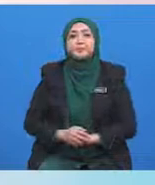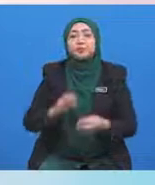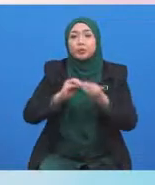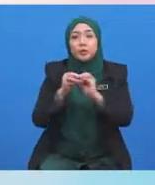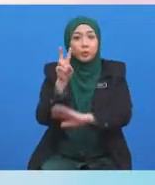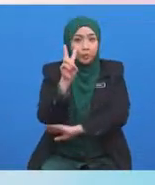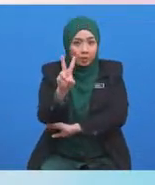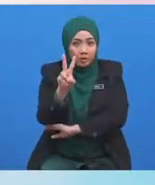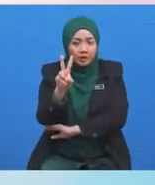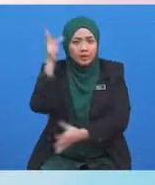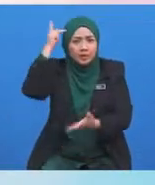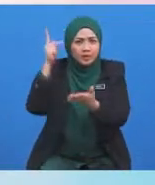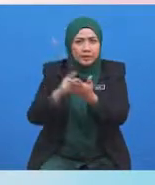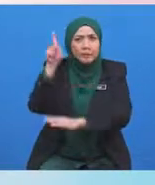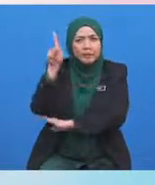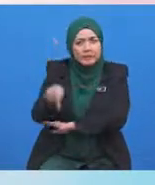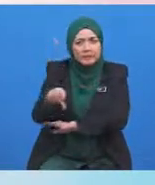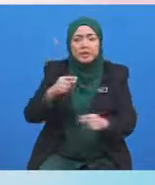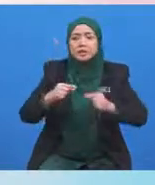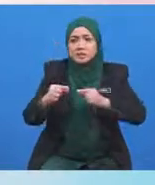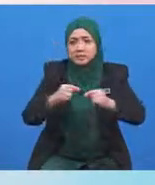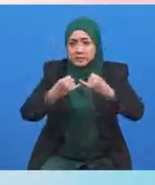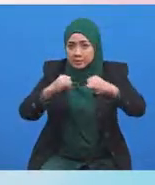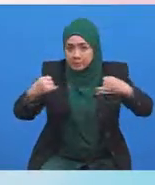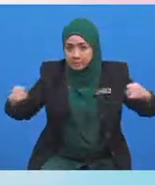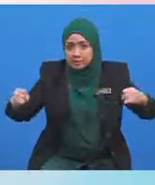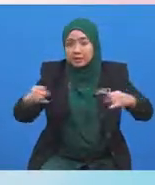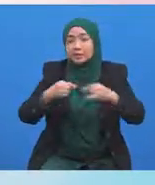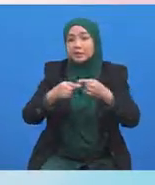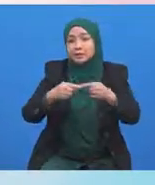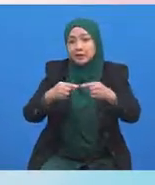Kedua, mengenal pasti jenis pergerakan jisim.